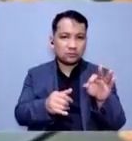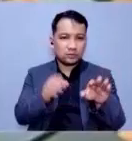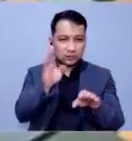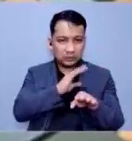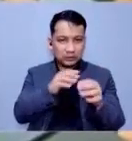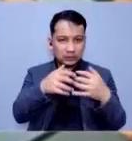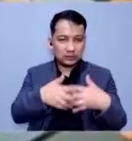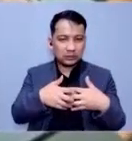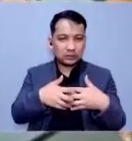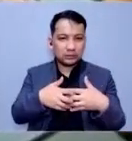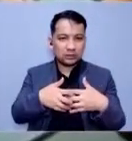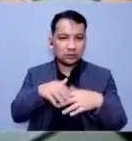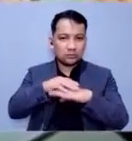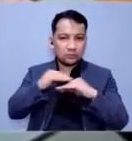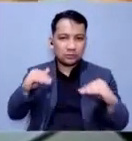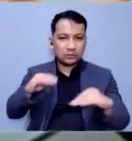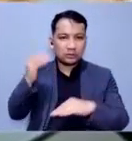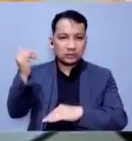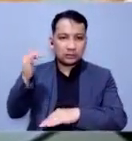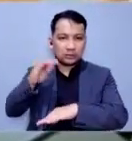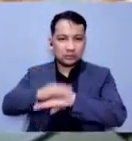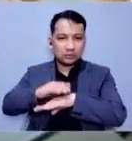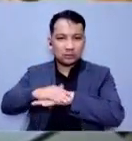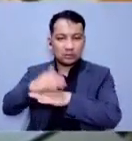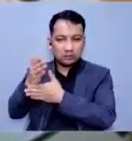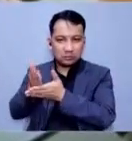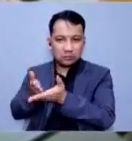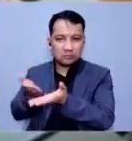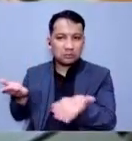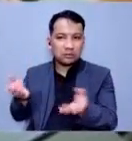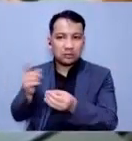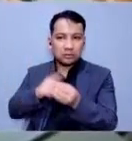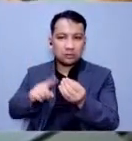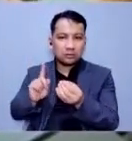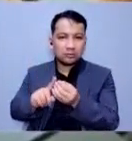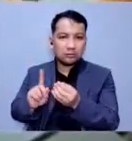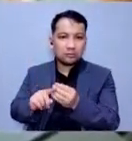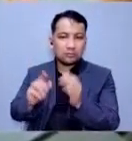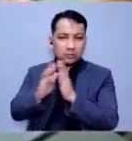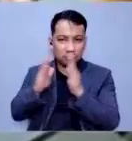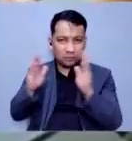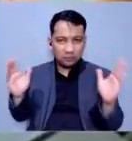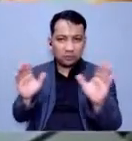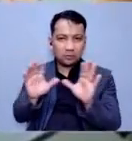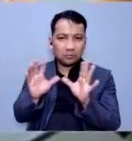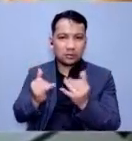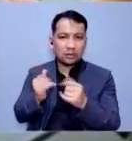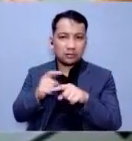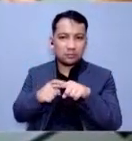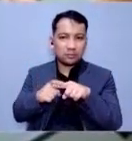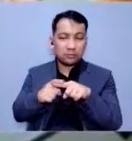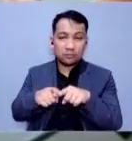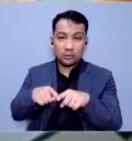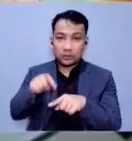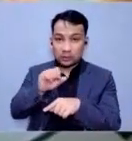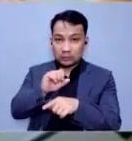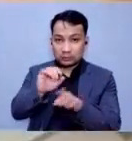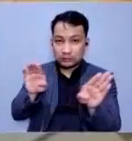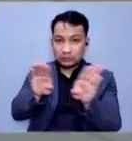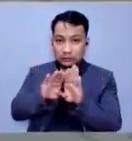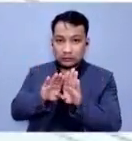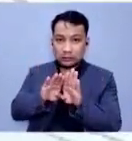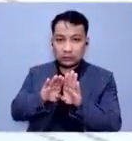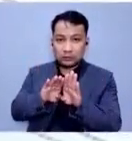the yellow alerts. But if some of them, especially the big power plants, if they go offline, then we will go into red